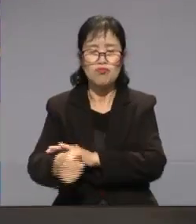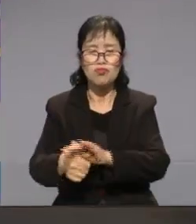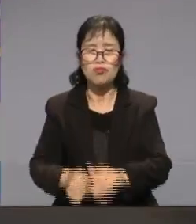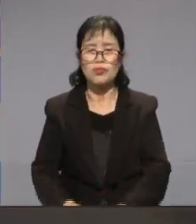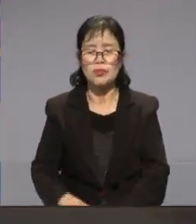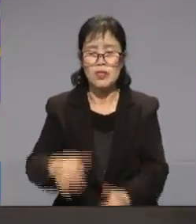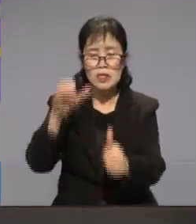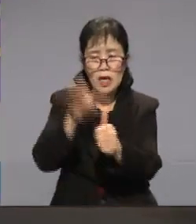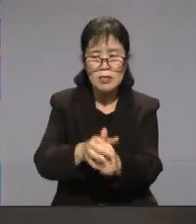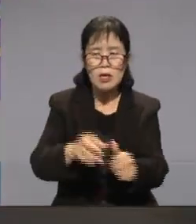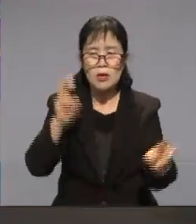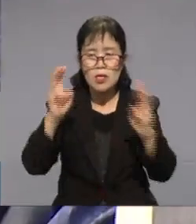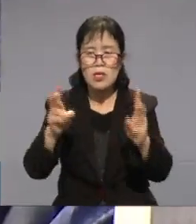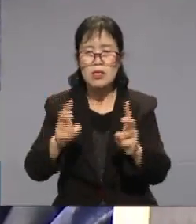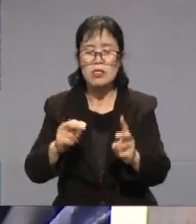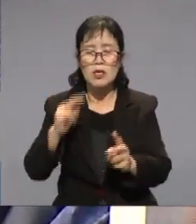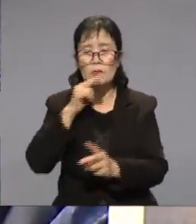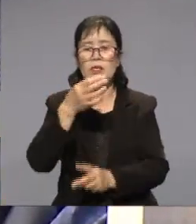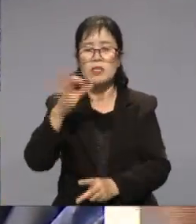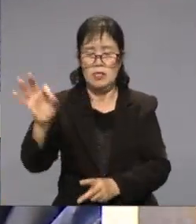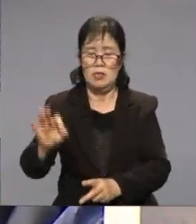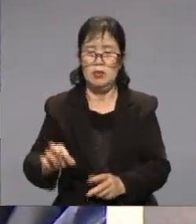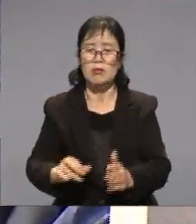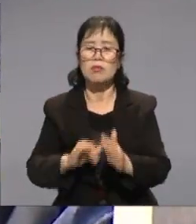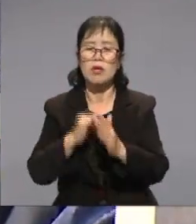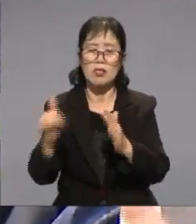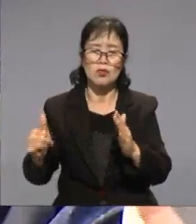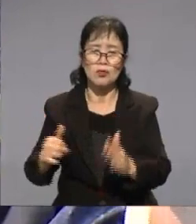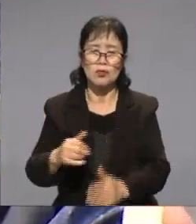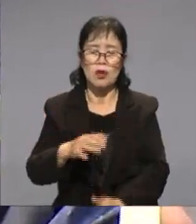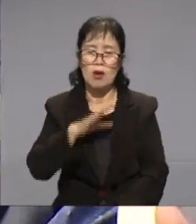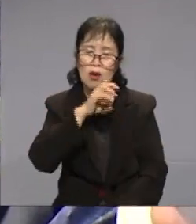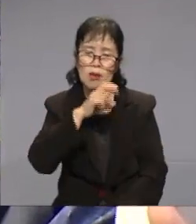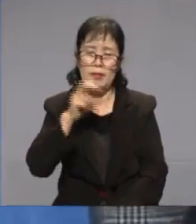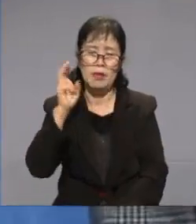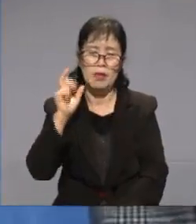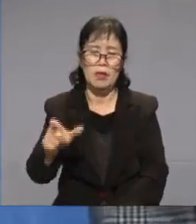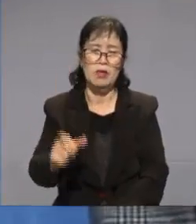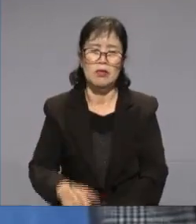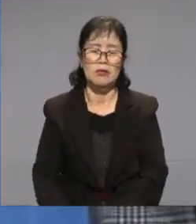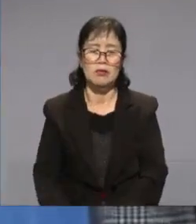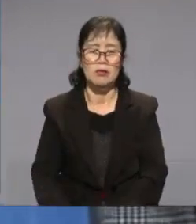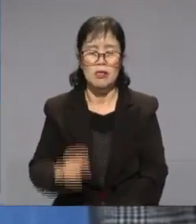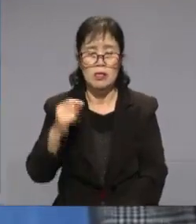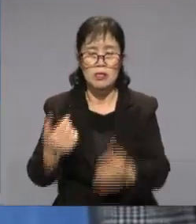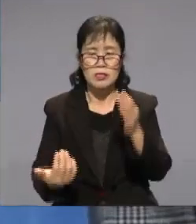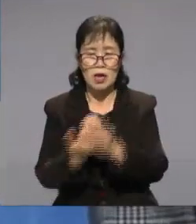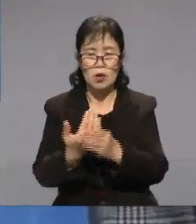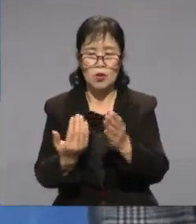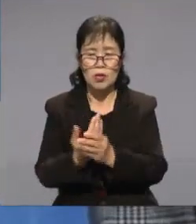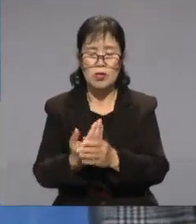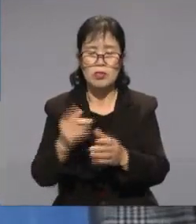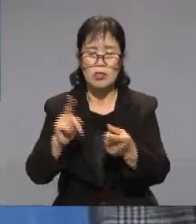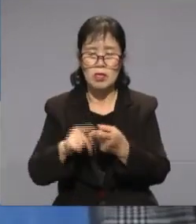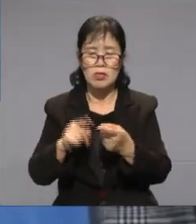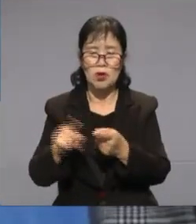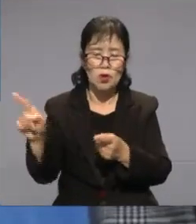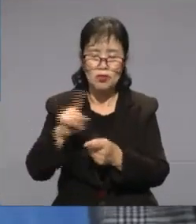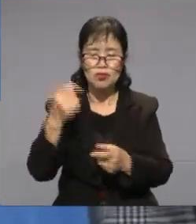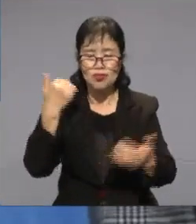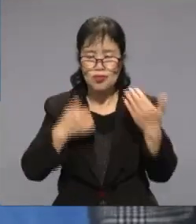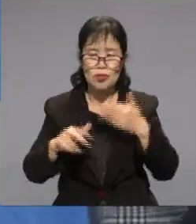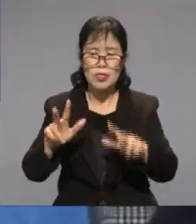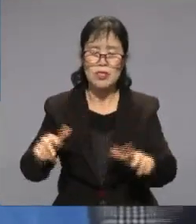혐의가 일부 인정됐는데 유족측은 강하게 판하고 있습니다 왜 이런 사고가 일어나는지에 대해서도 어느